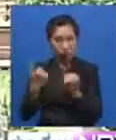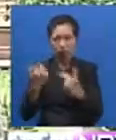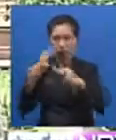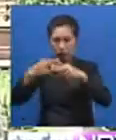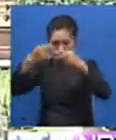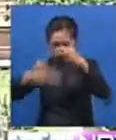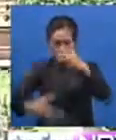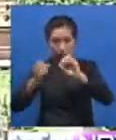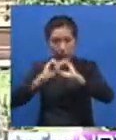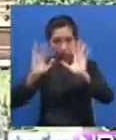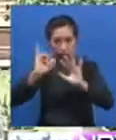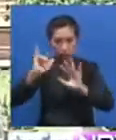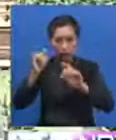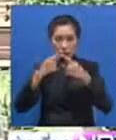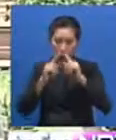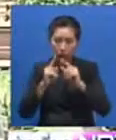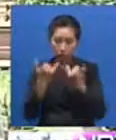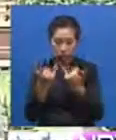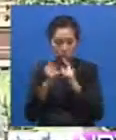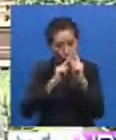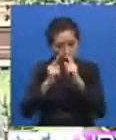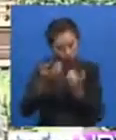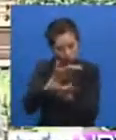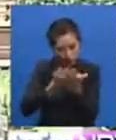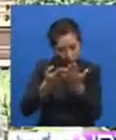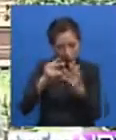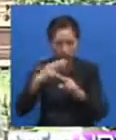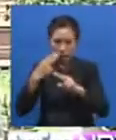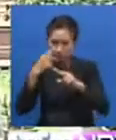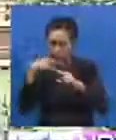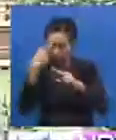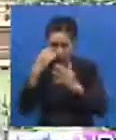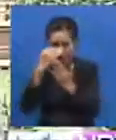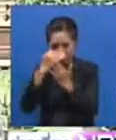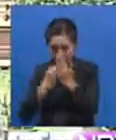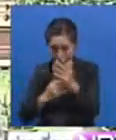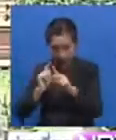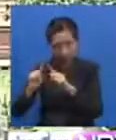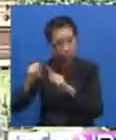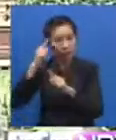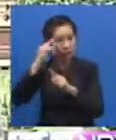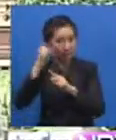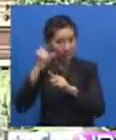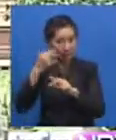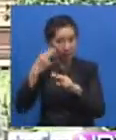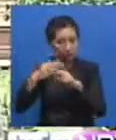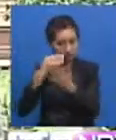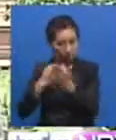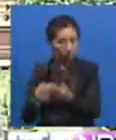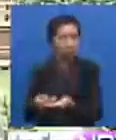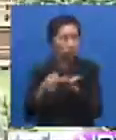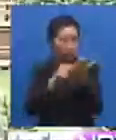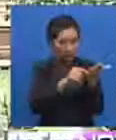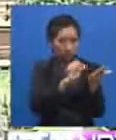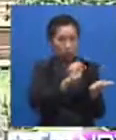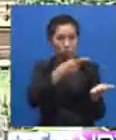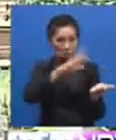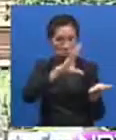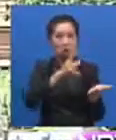ที่ชัดเจนนะคะแต่ก็มีการคาดการแล้วรวมถึงมีรายงานว่ามีการส่งรายชื่อไปยังสปช.เป็นที่เรียบร้อย